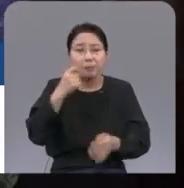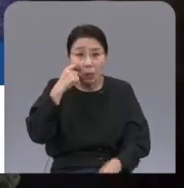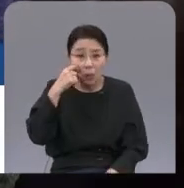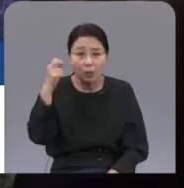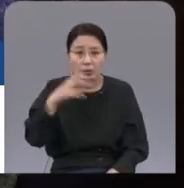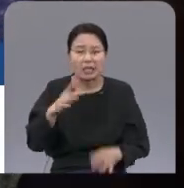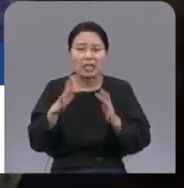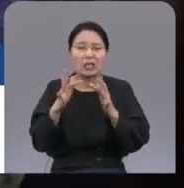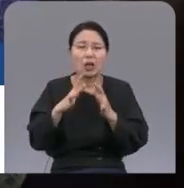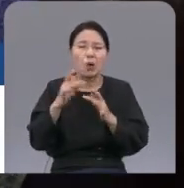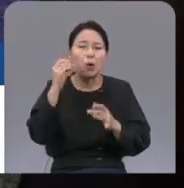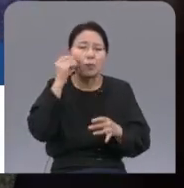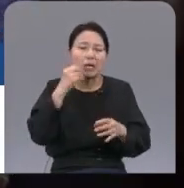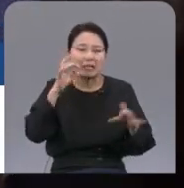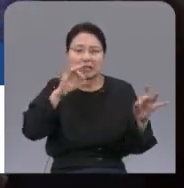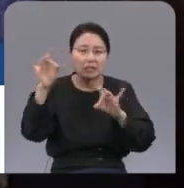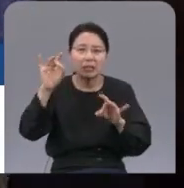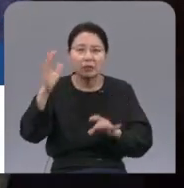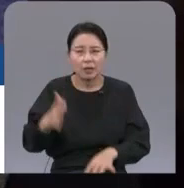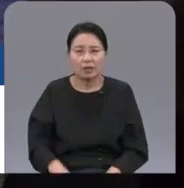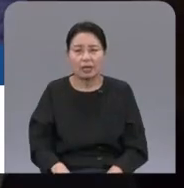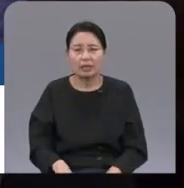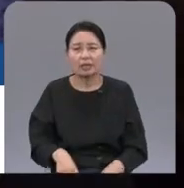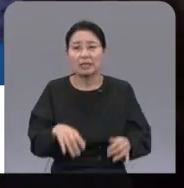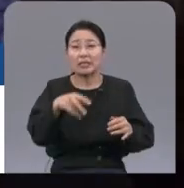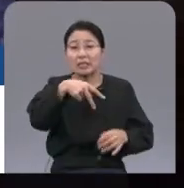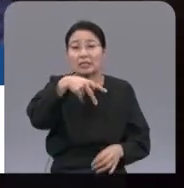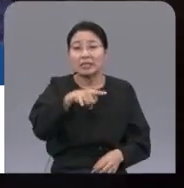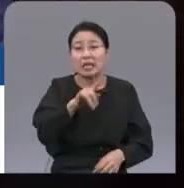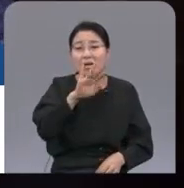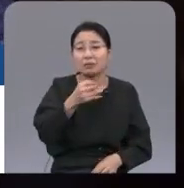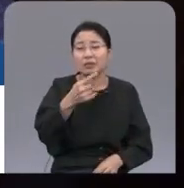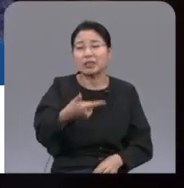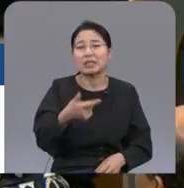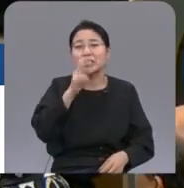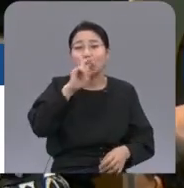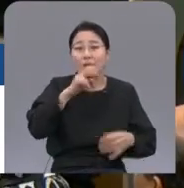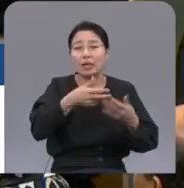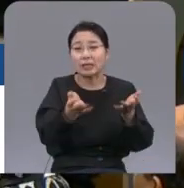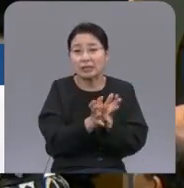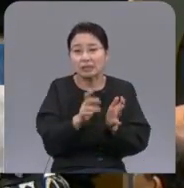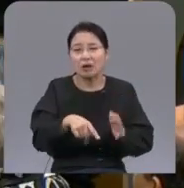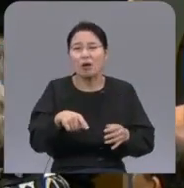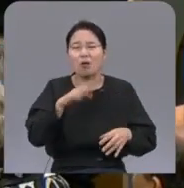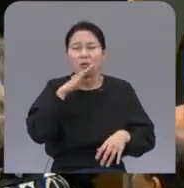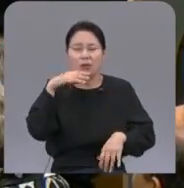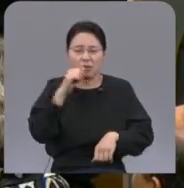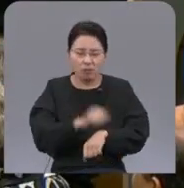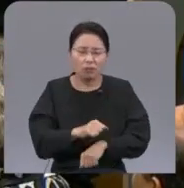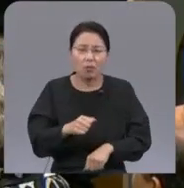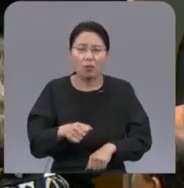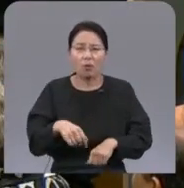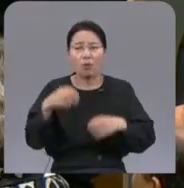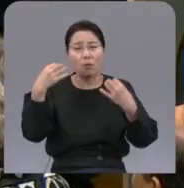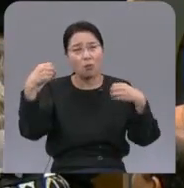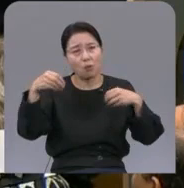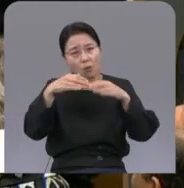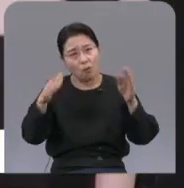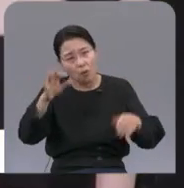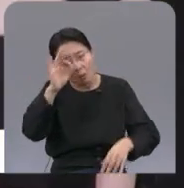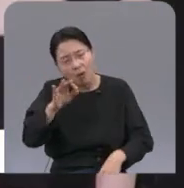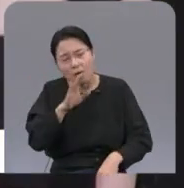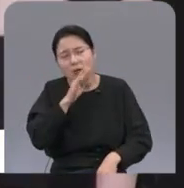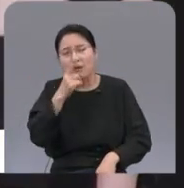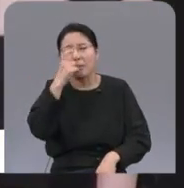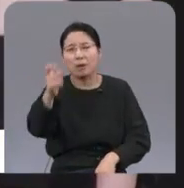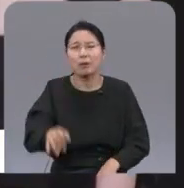Espa sont déjà monté sur scène la raison pour laquelle ces institutions de plus en plus de stars de K-Pop et selon les analystes qu'elle représente les voix